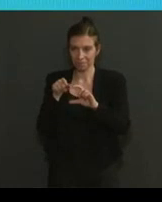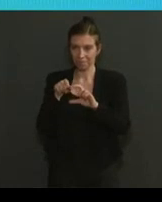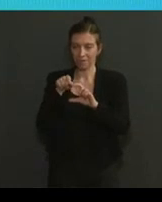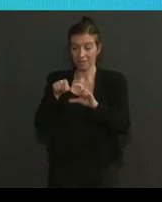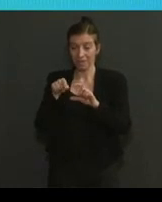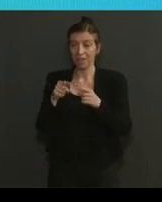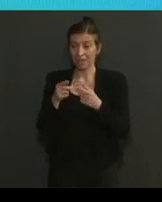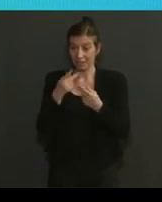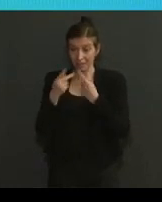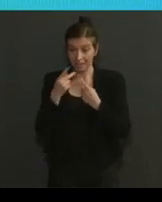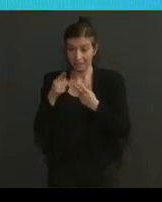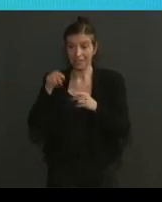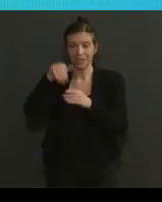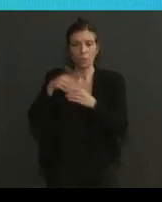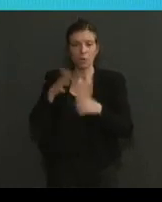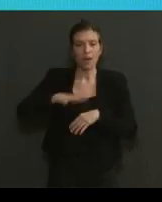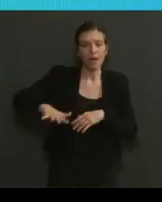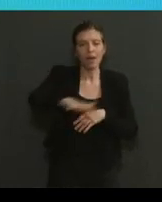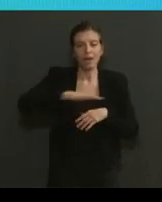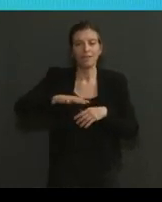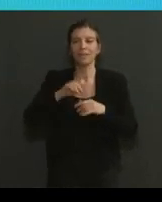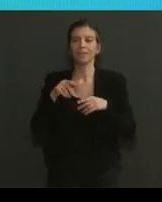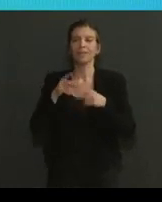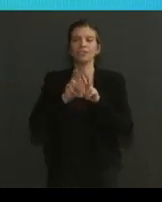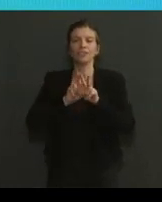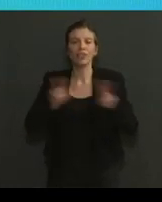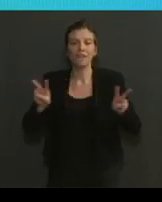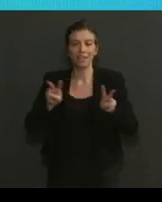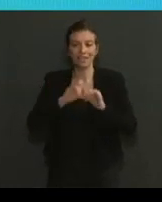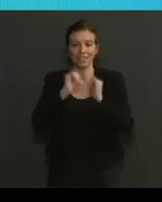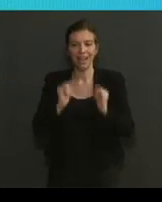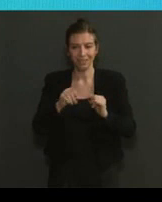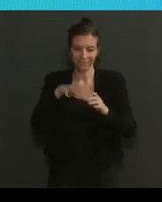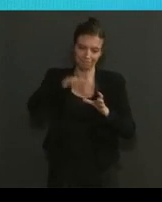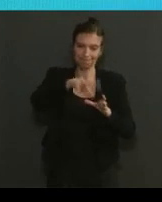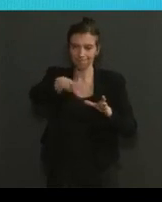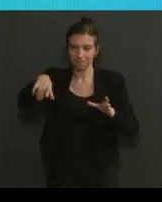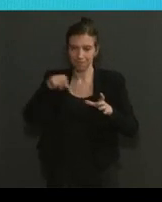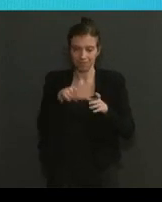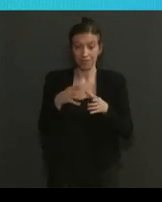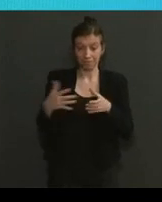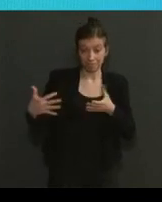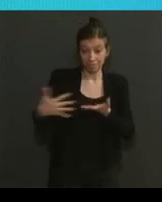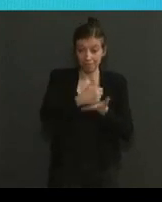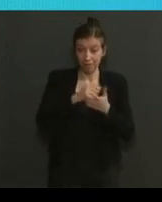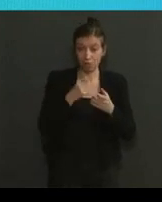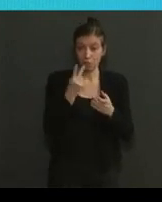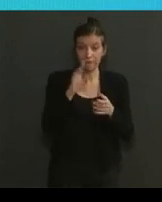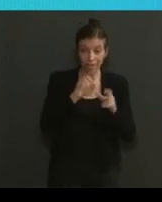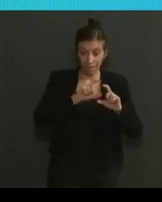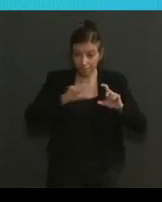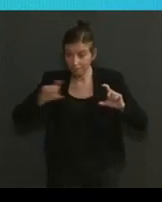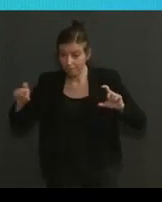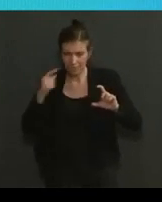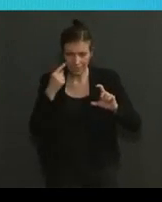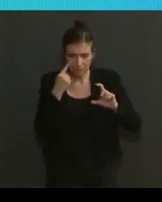stalen van die 42 zuiveringsinstallaties kunnen we een beeld krijgen van de viruscirculatie bij ongeveer 40% van